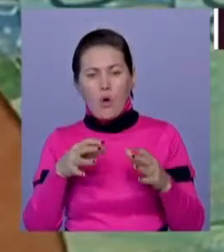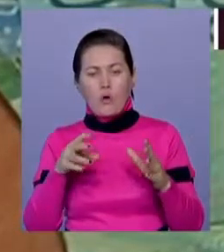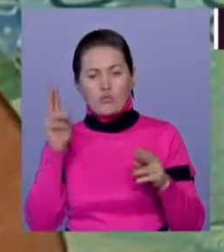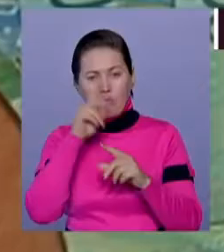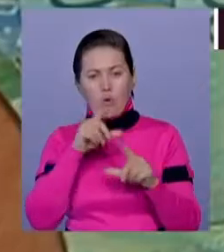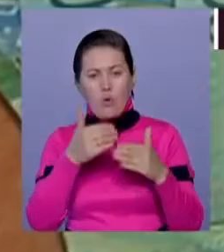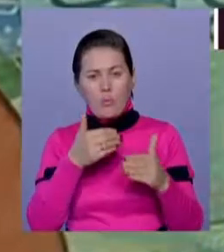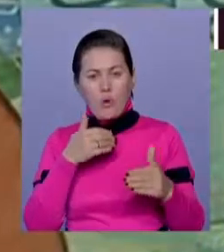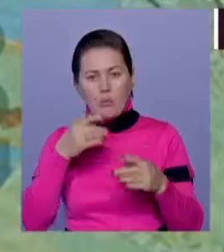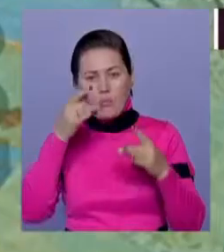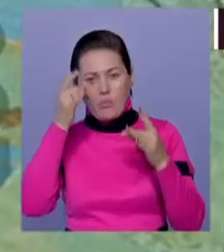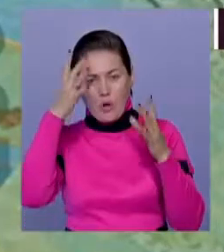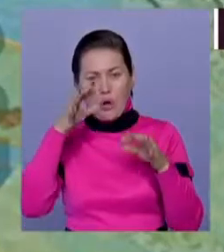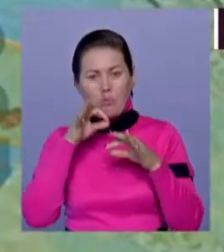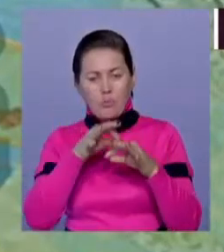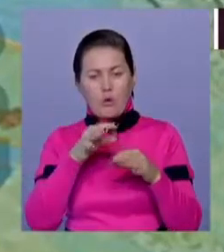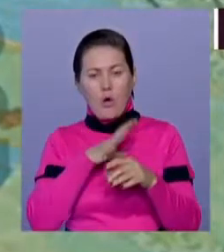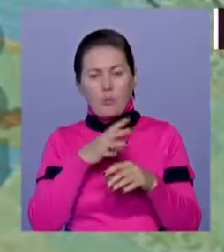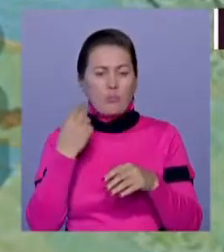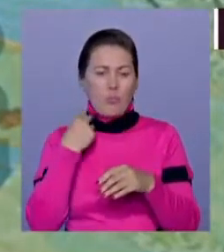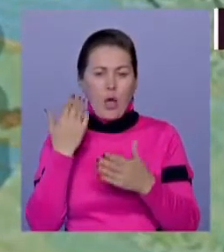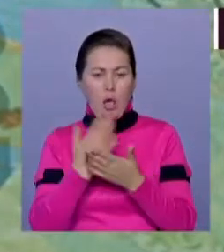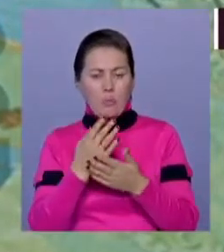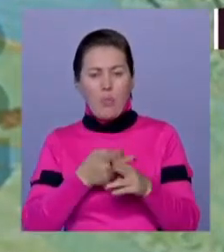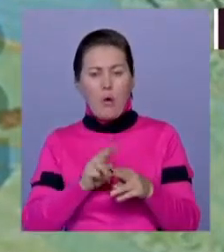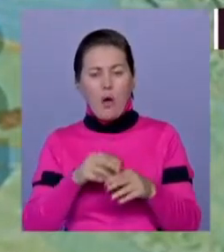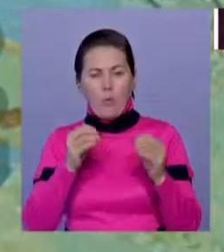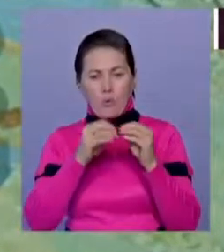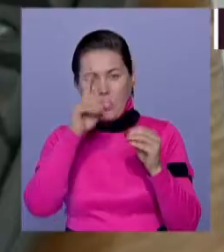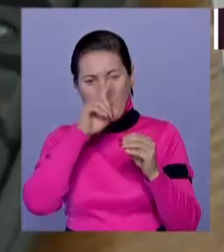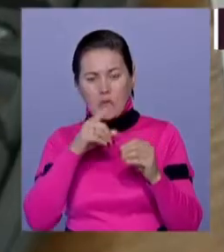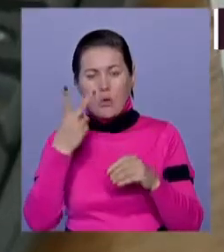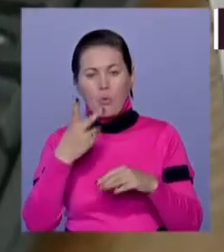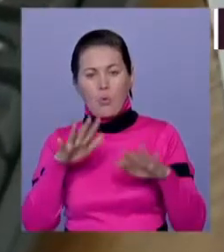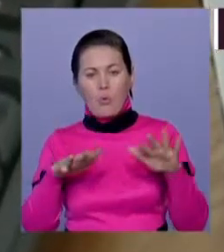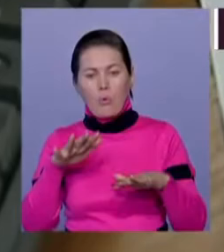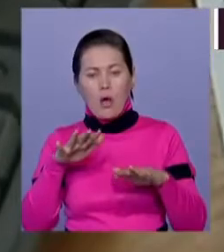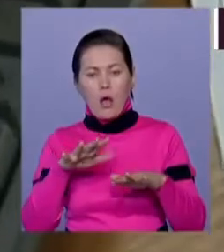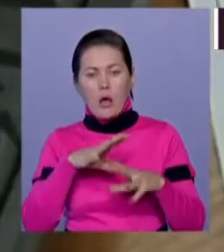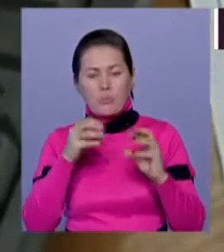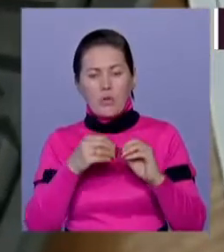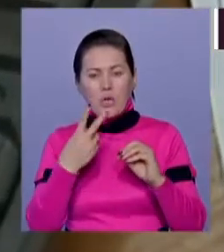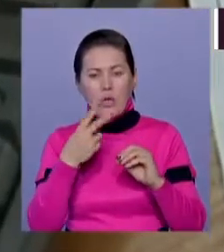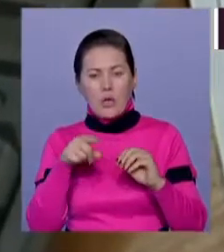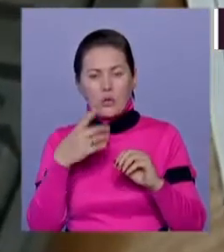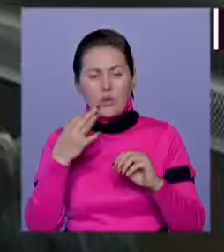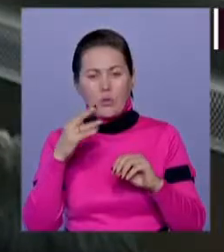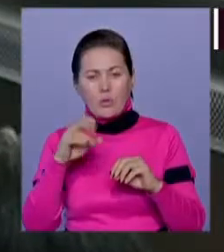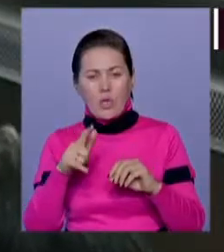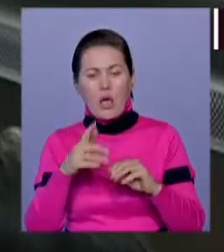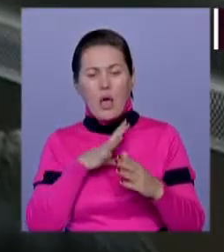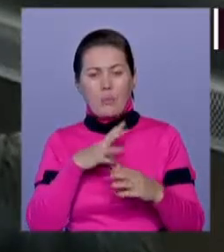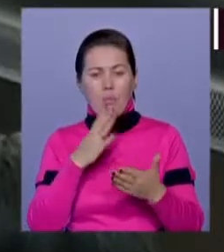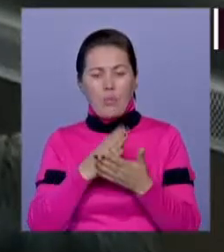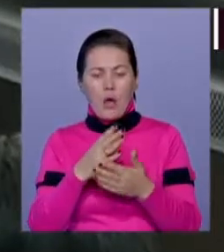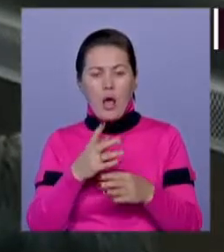және той жасау үшін де қарызға батады. Биылғы 10 айда екінші деңгейлі банктер жалпы сомасы 2,4 триллион теңгені